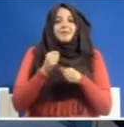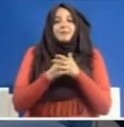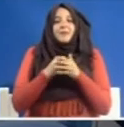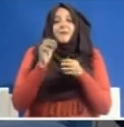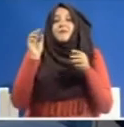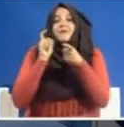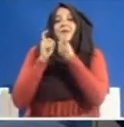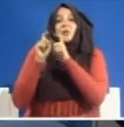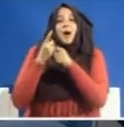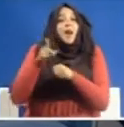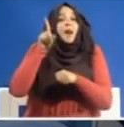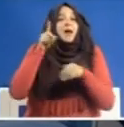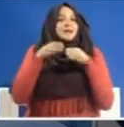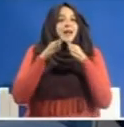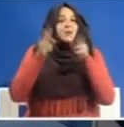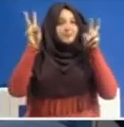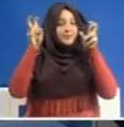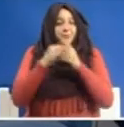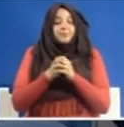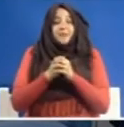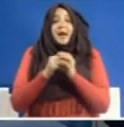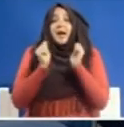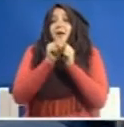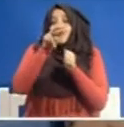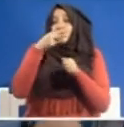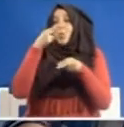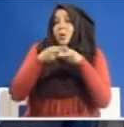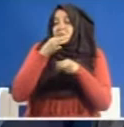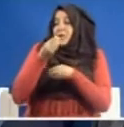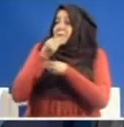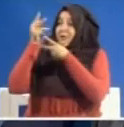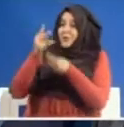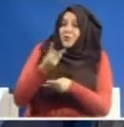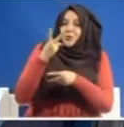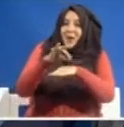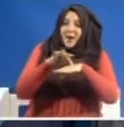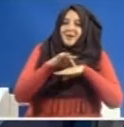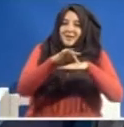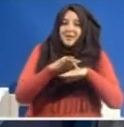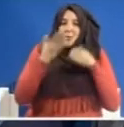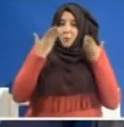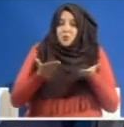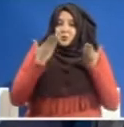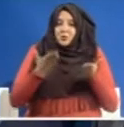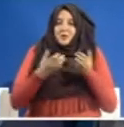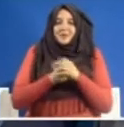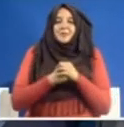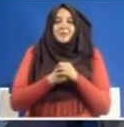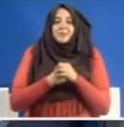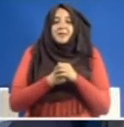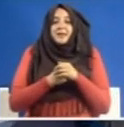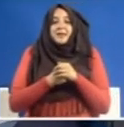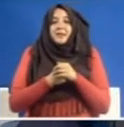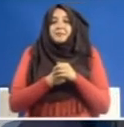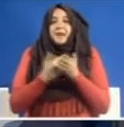للفتوى هل سألوا. باسمكم أرحب بالأساتذة والمشايخ الأفاضل الذين يحضرون معنا في هذه الأمسية الطيبة. أبدأ على